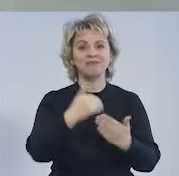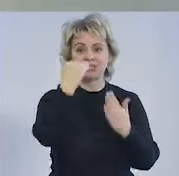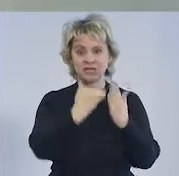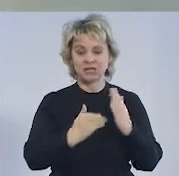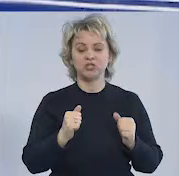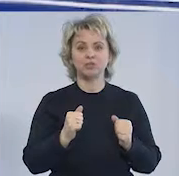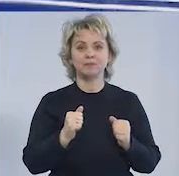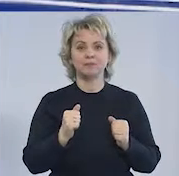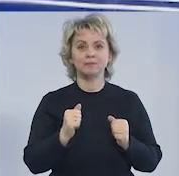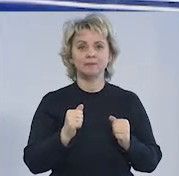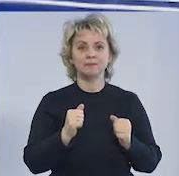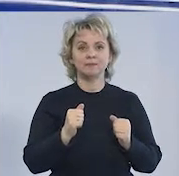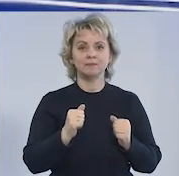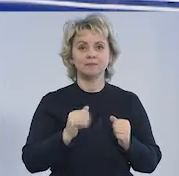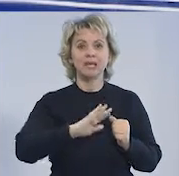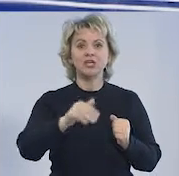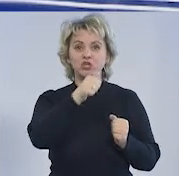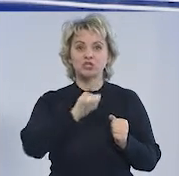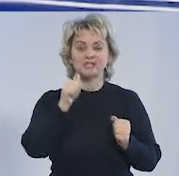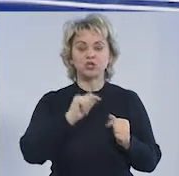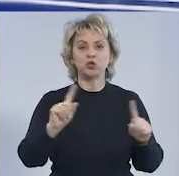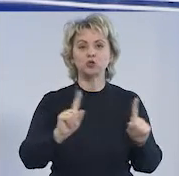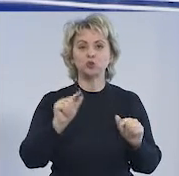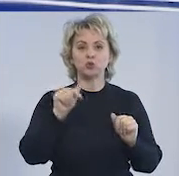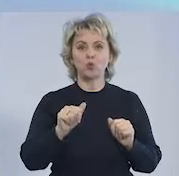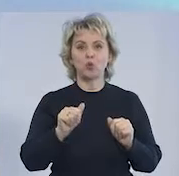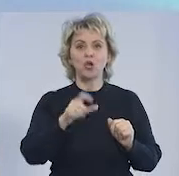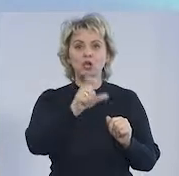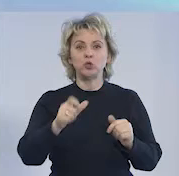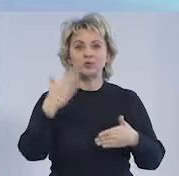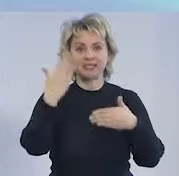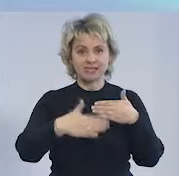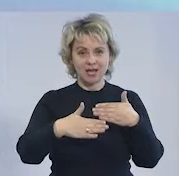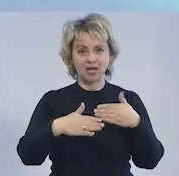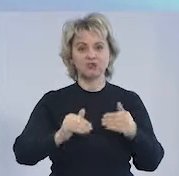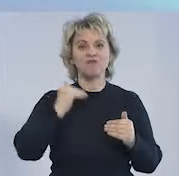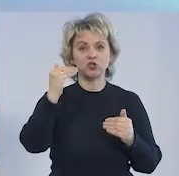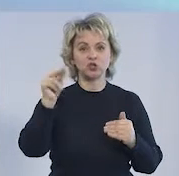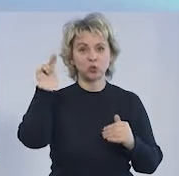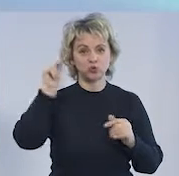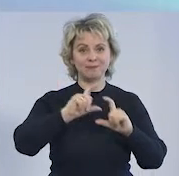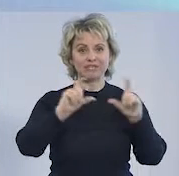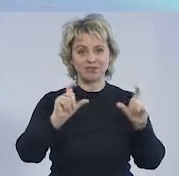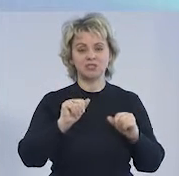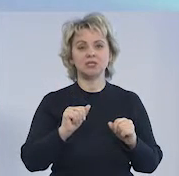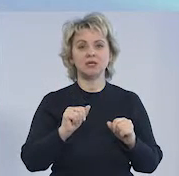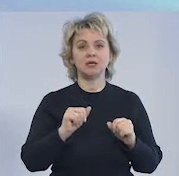задача? Не секрет, что люди, заканчивающие высшее учебное